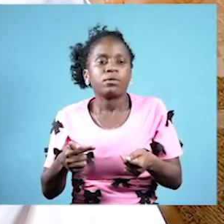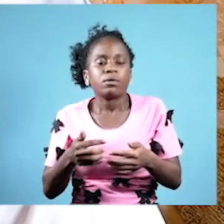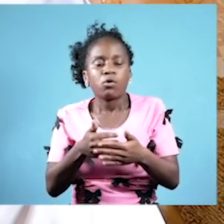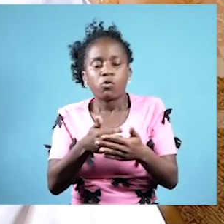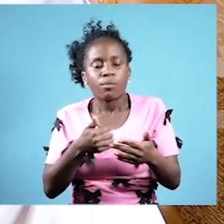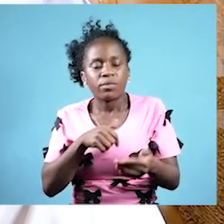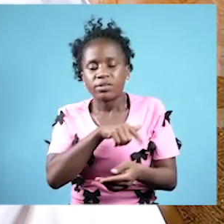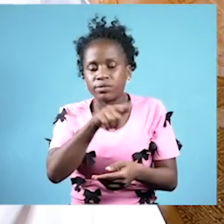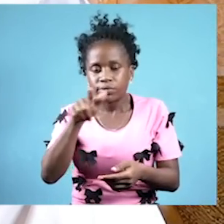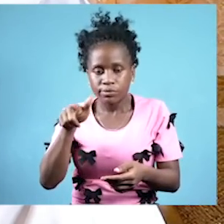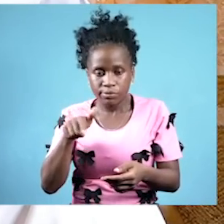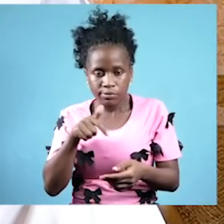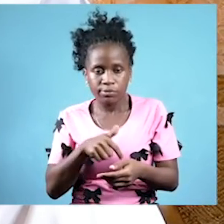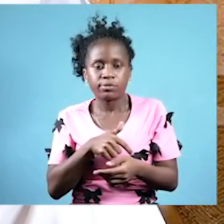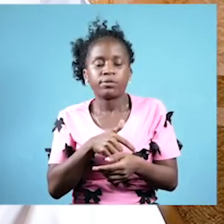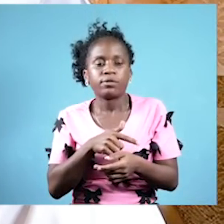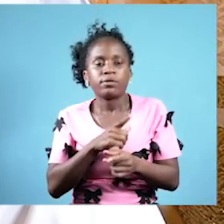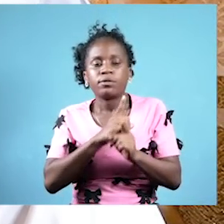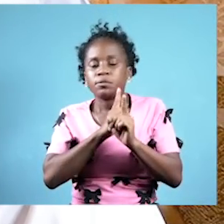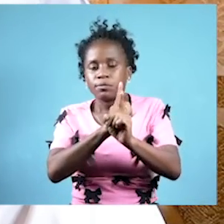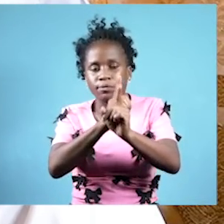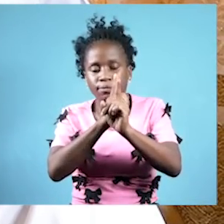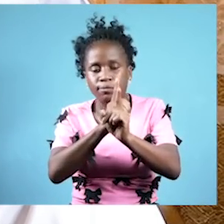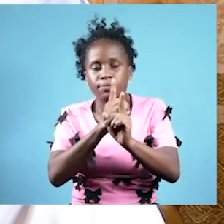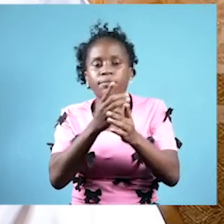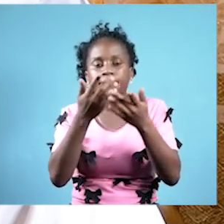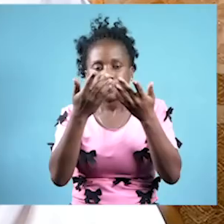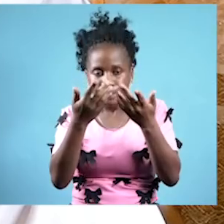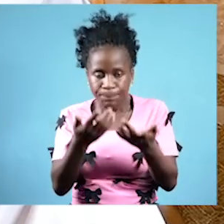Kwa sababu hatua ambazo